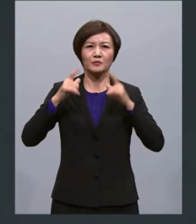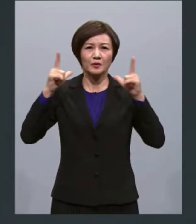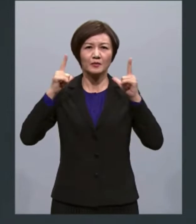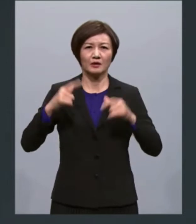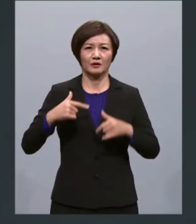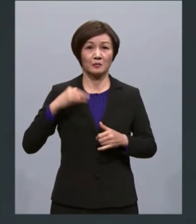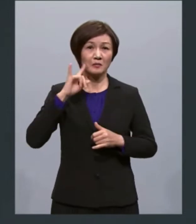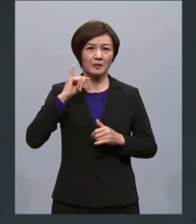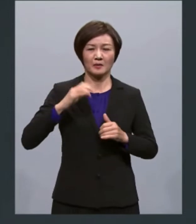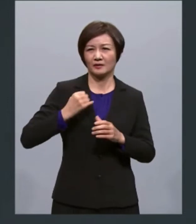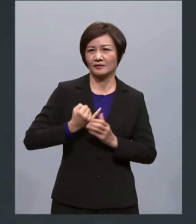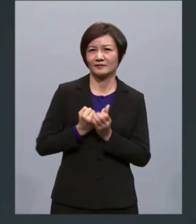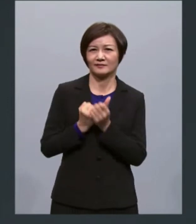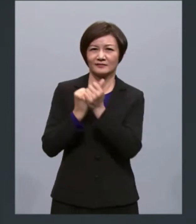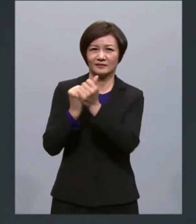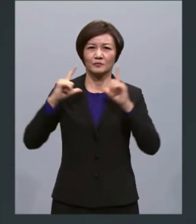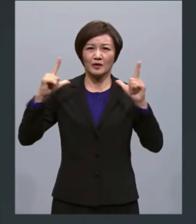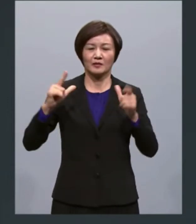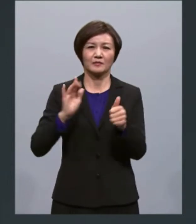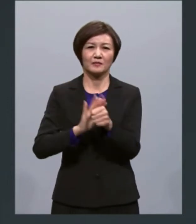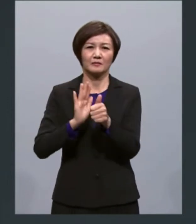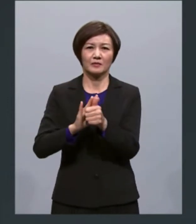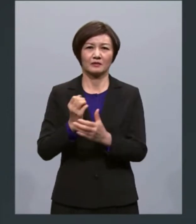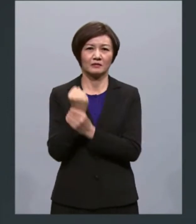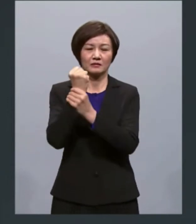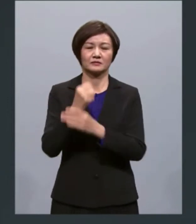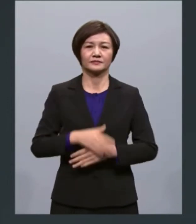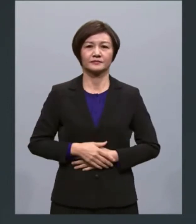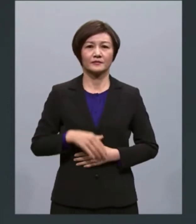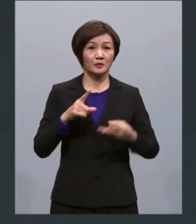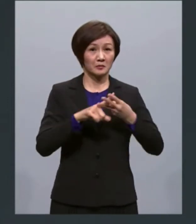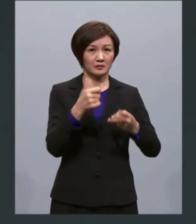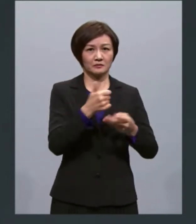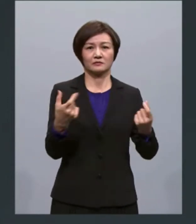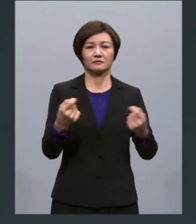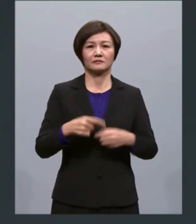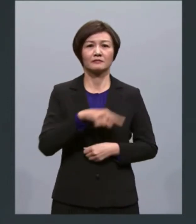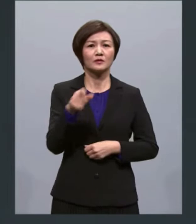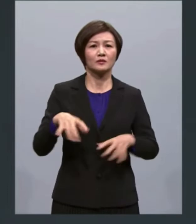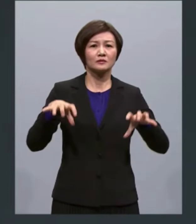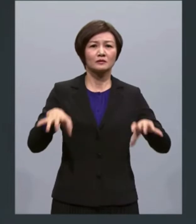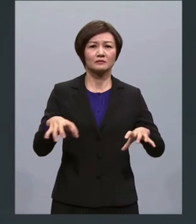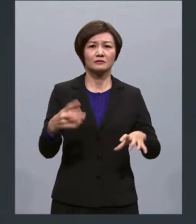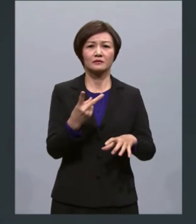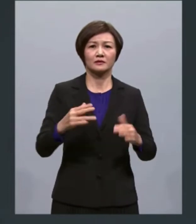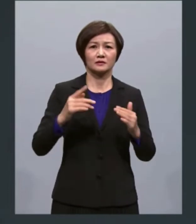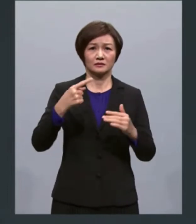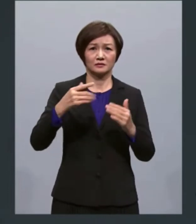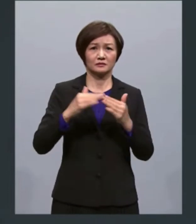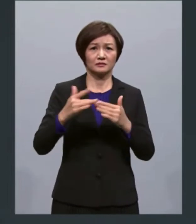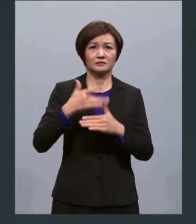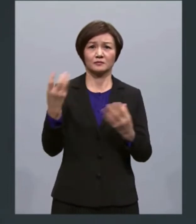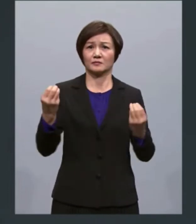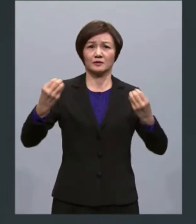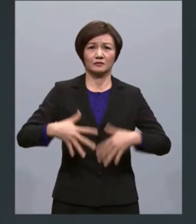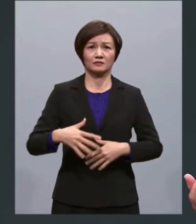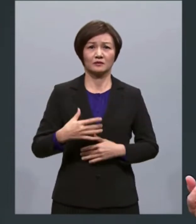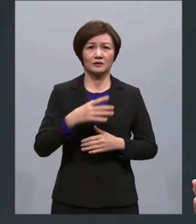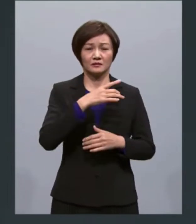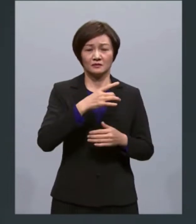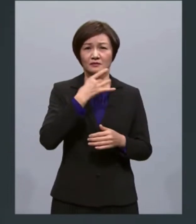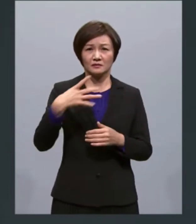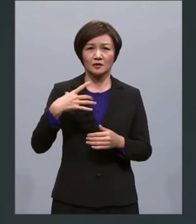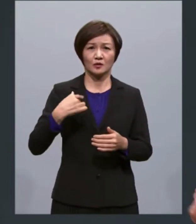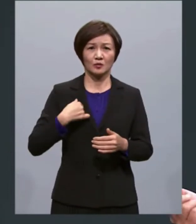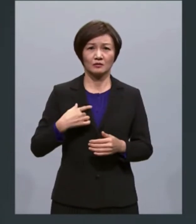都被拉去站台，其中王定宇都去了好几次。那时候你们怎么不觉得两岸一家亲有问题？把我利用完了，